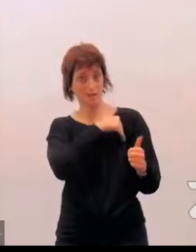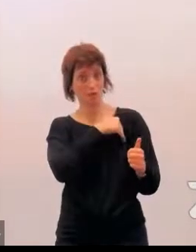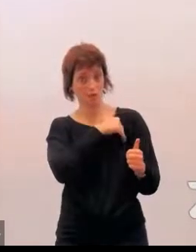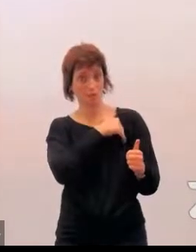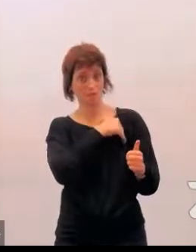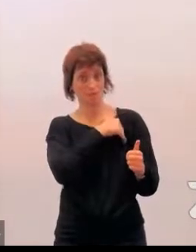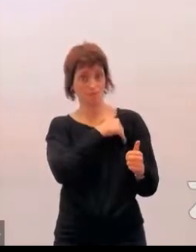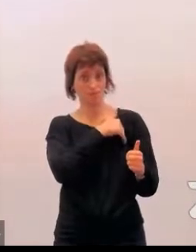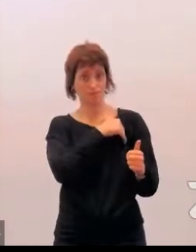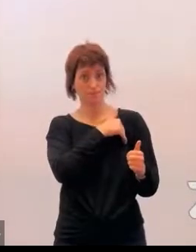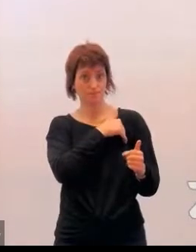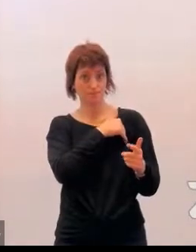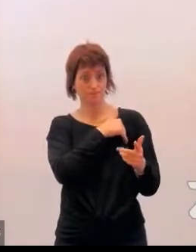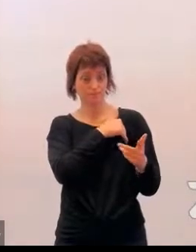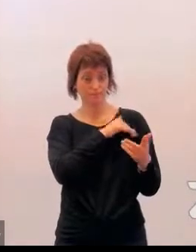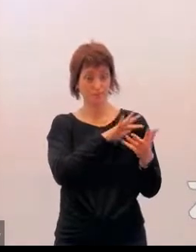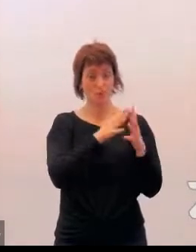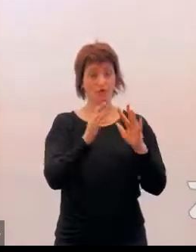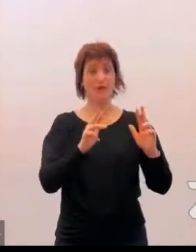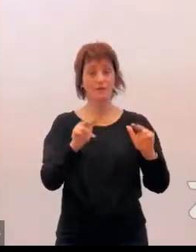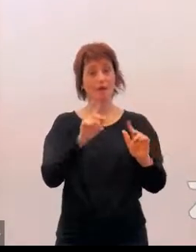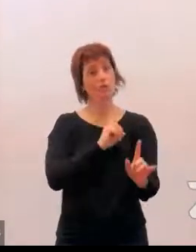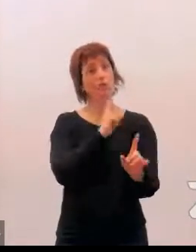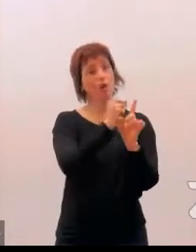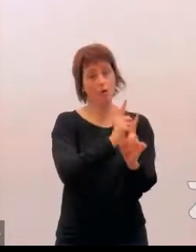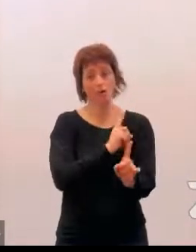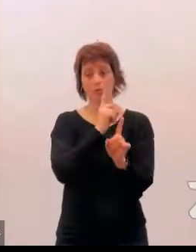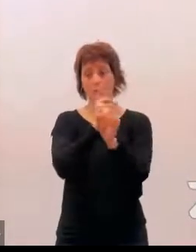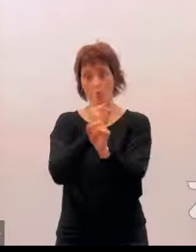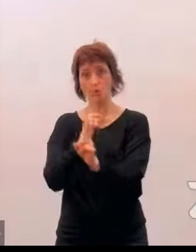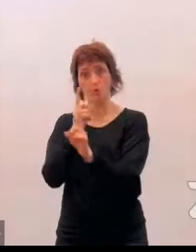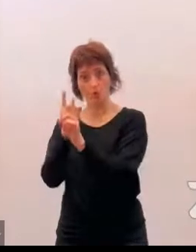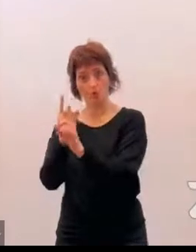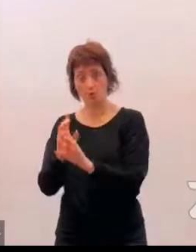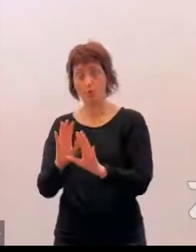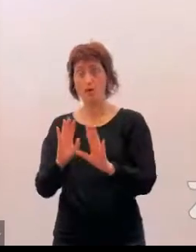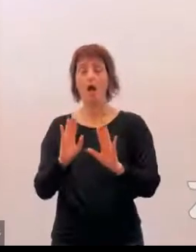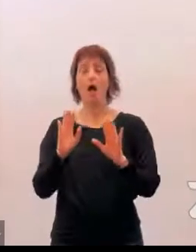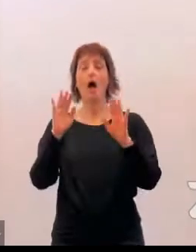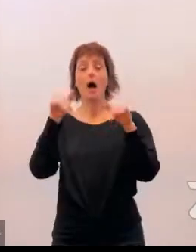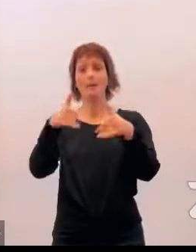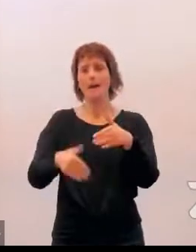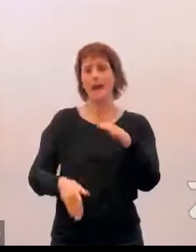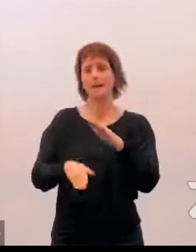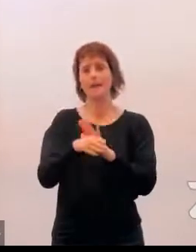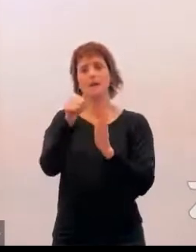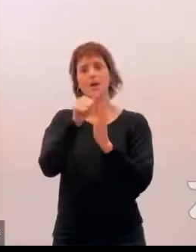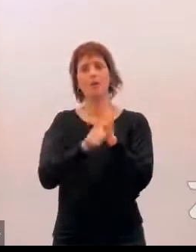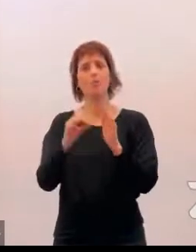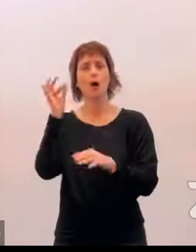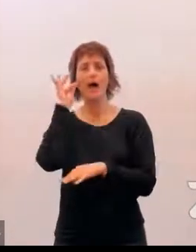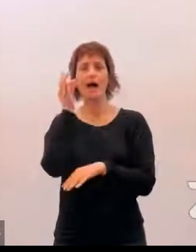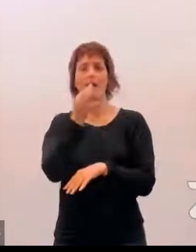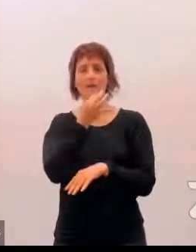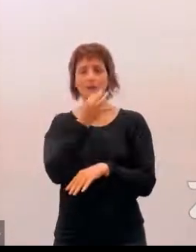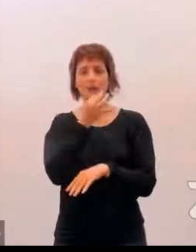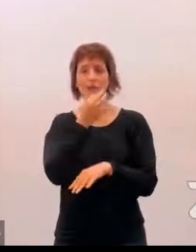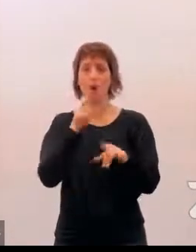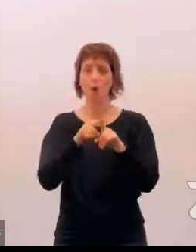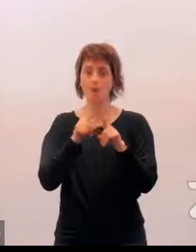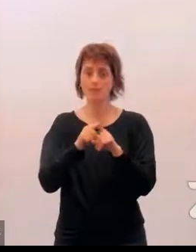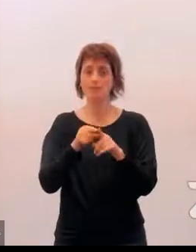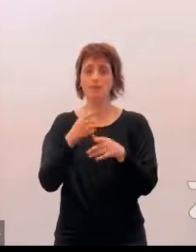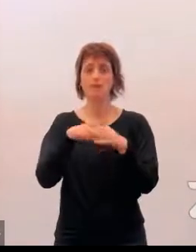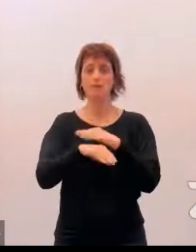donc par ce transfert. Et il y aura un retour qui sera fait à partir du mois d'avril dans les différents comités techniques de